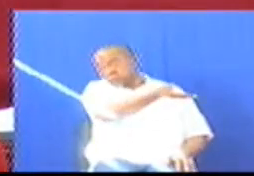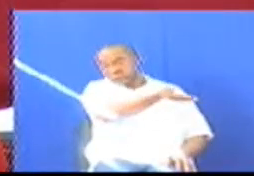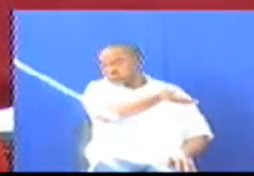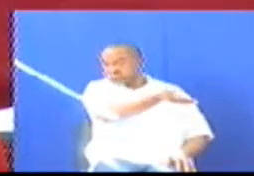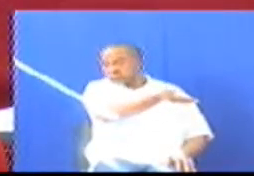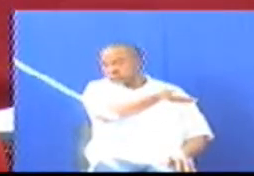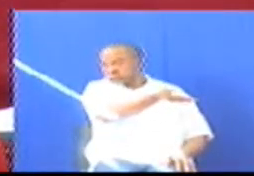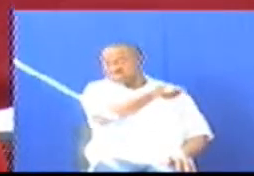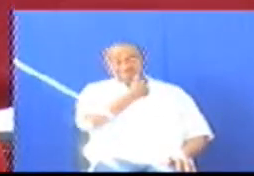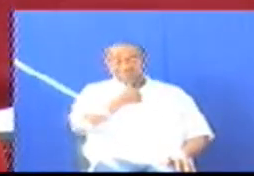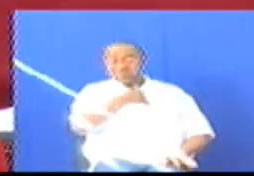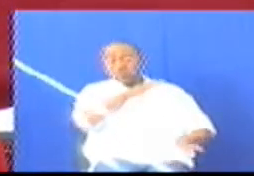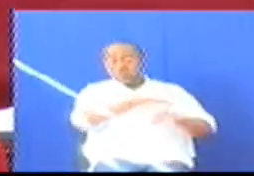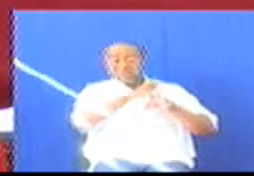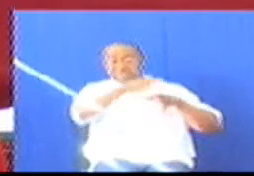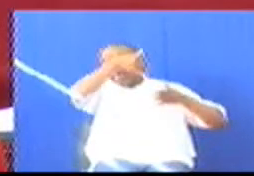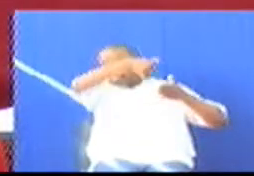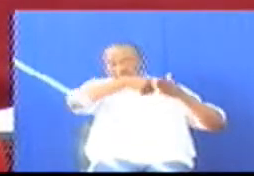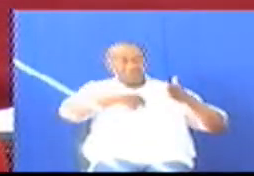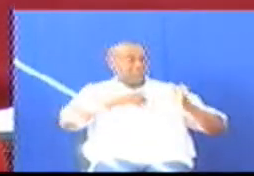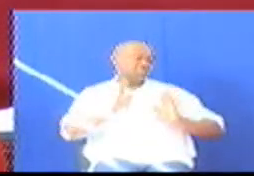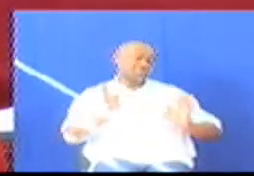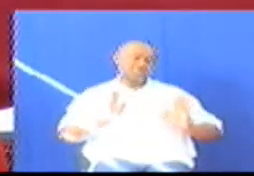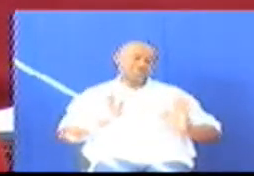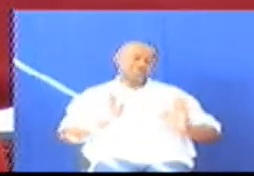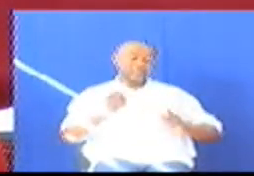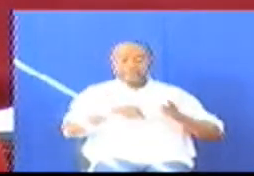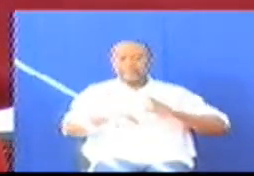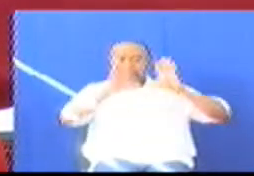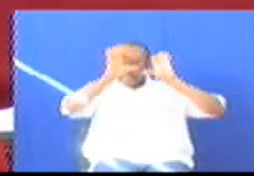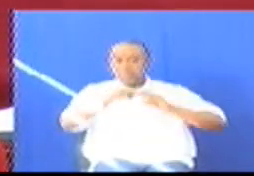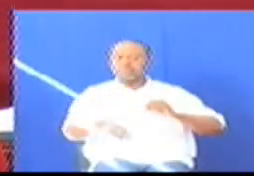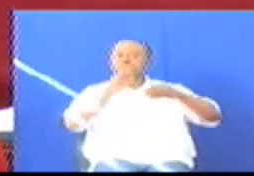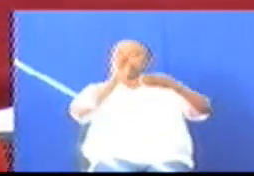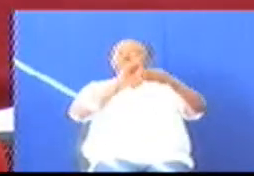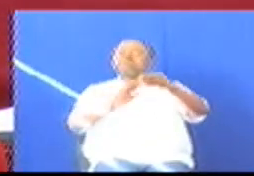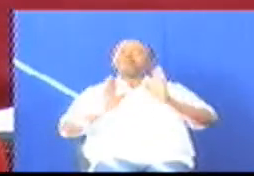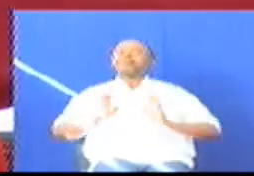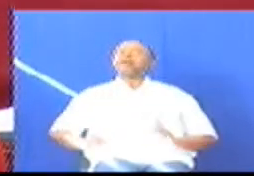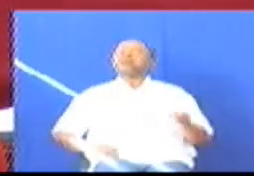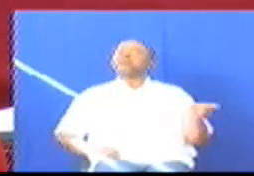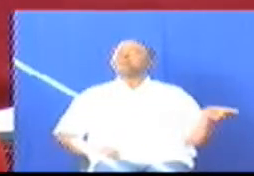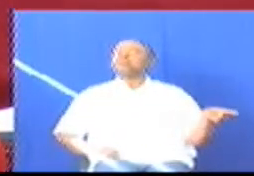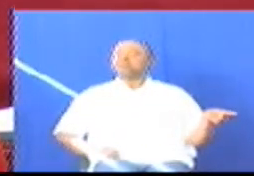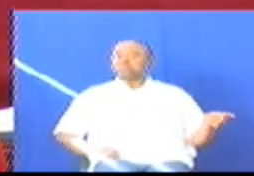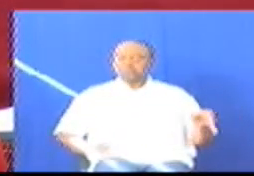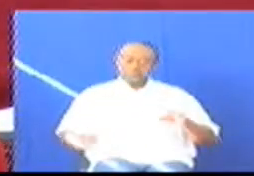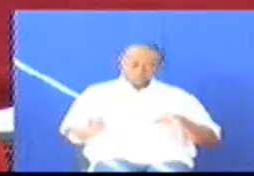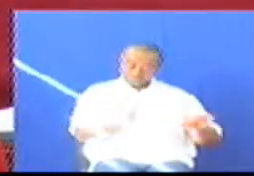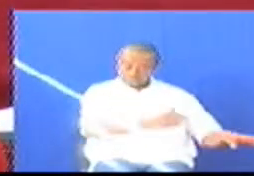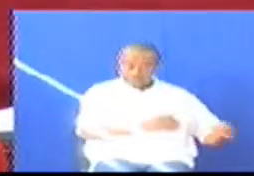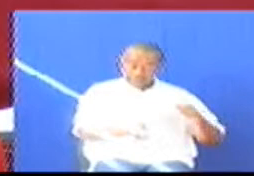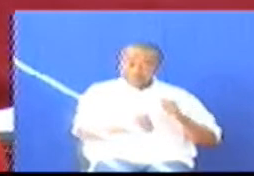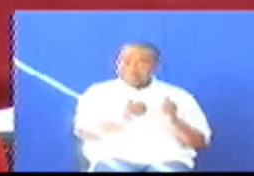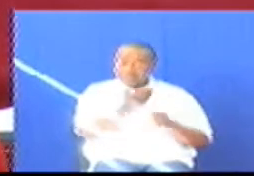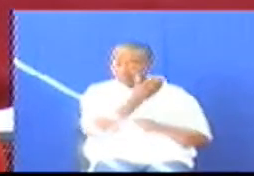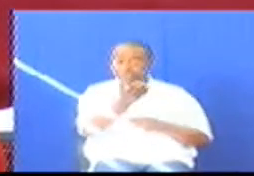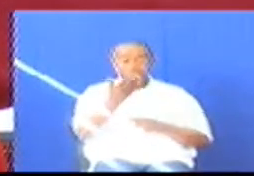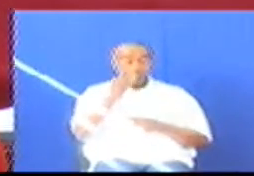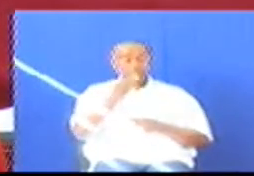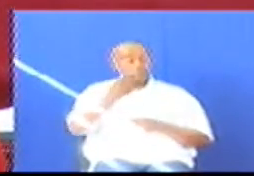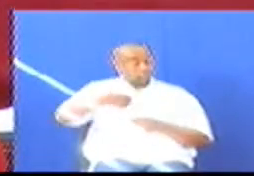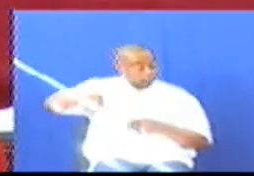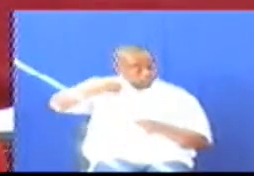Sitaki kueleza kwa undani zaidi kwa sababu iko kwenye taarifa yetu. Lakini Mheshimiwa Spika, jambo lingine ambalo naliona ni muhimu